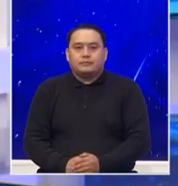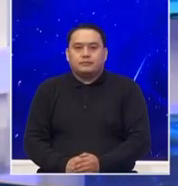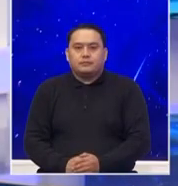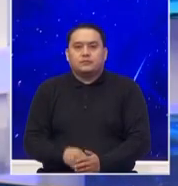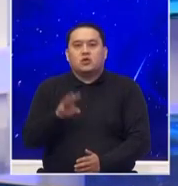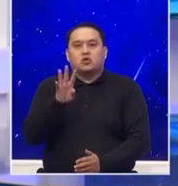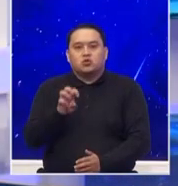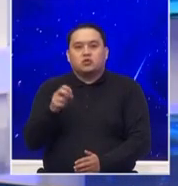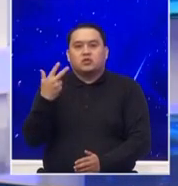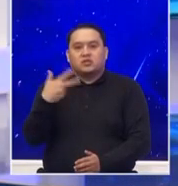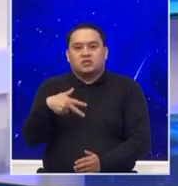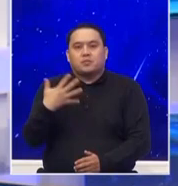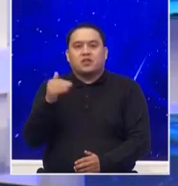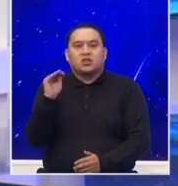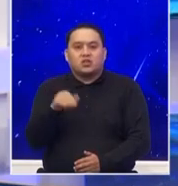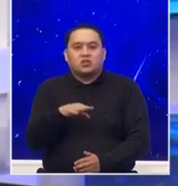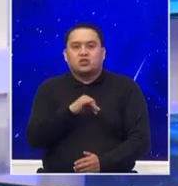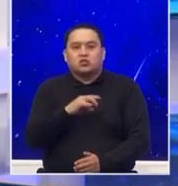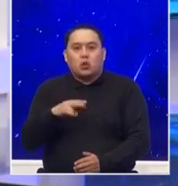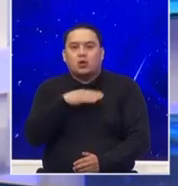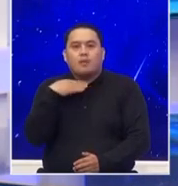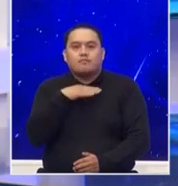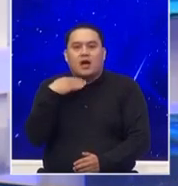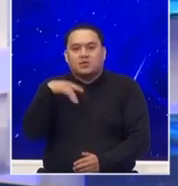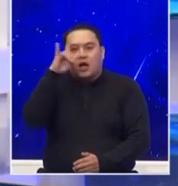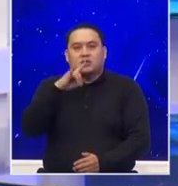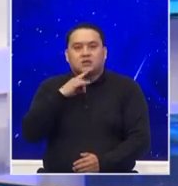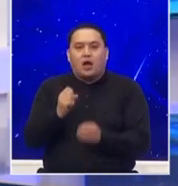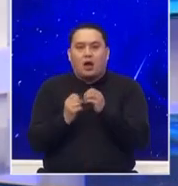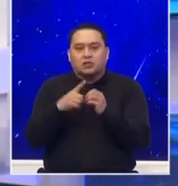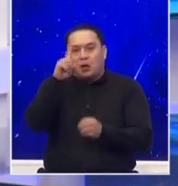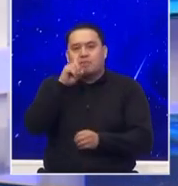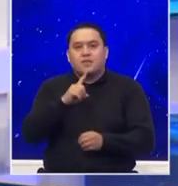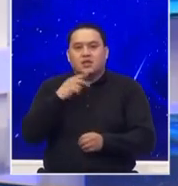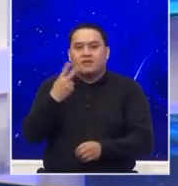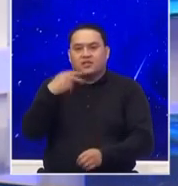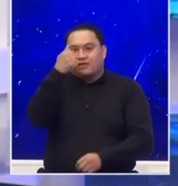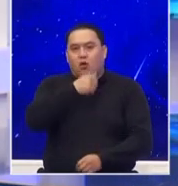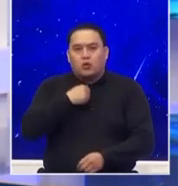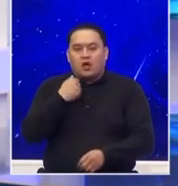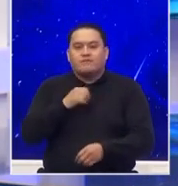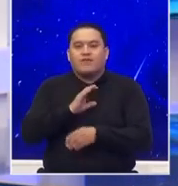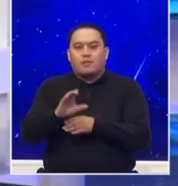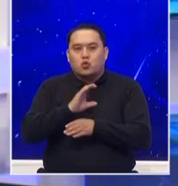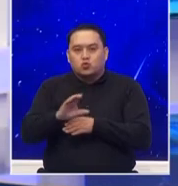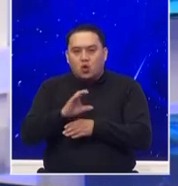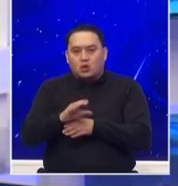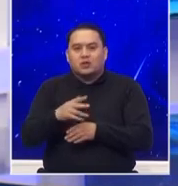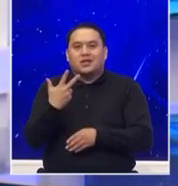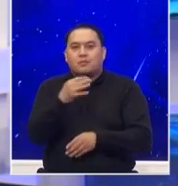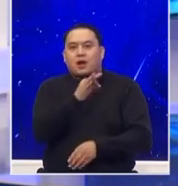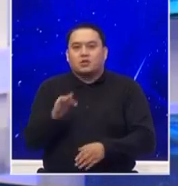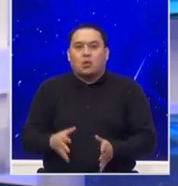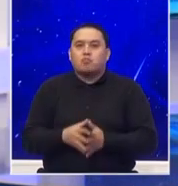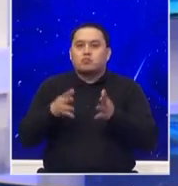Около 435 тысяч тонн мяса произвели в Казахстане за 11 месяцев 2020 года. Это более чем на